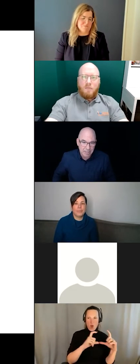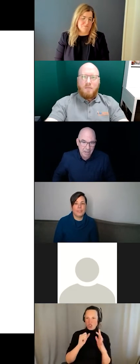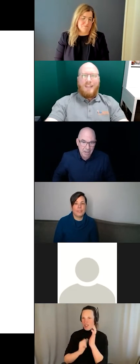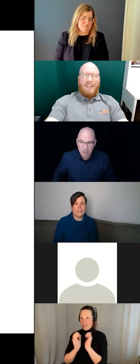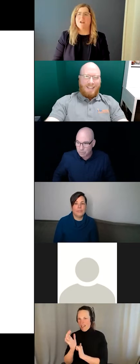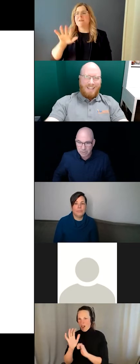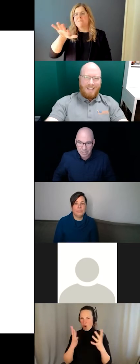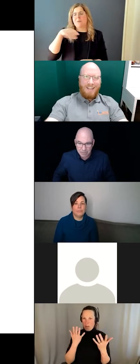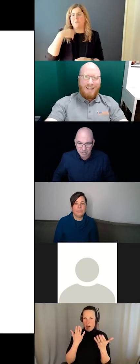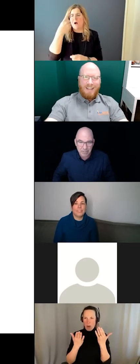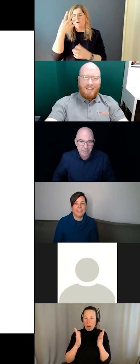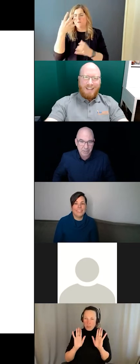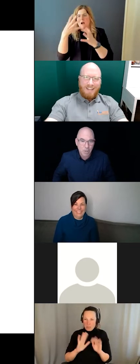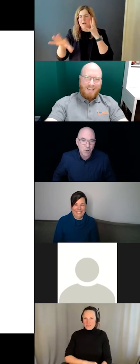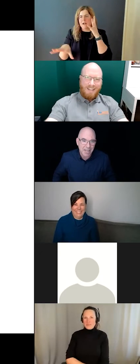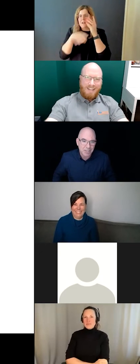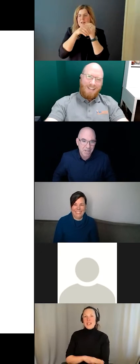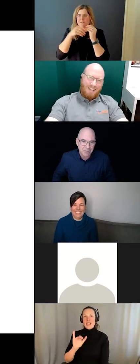une horloge et des gants.